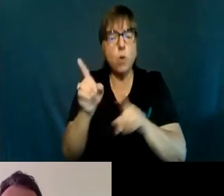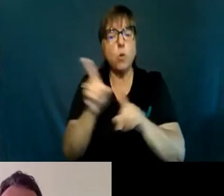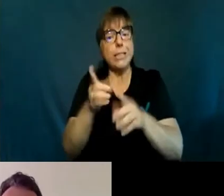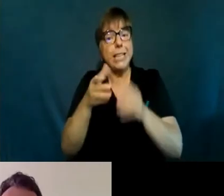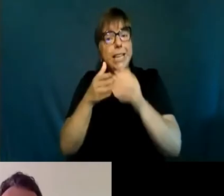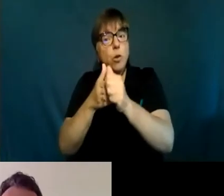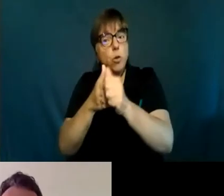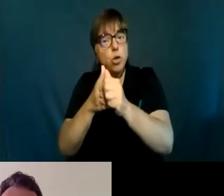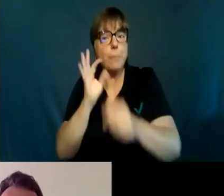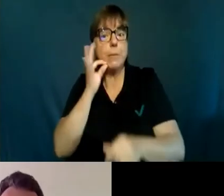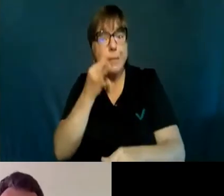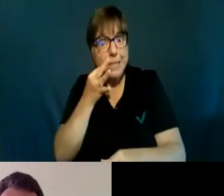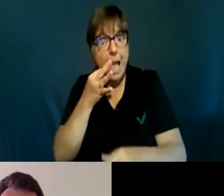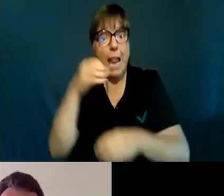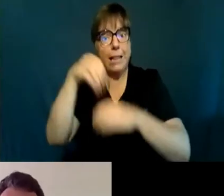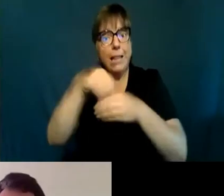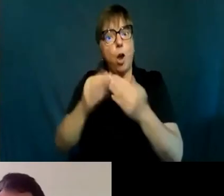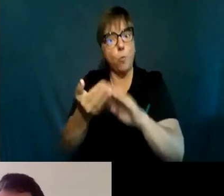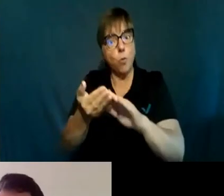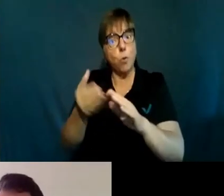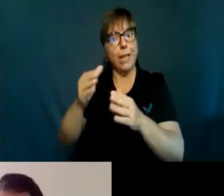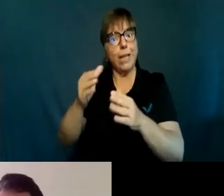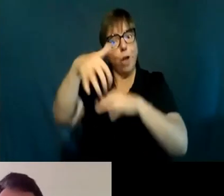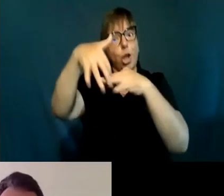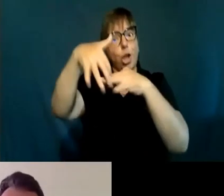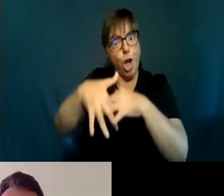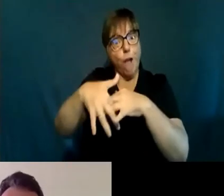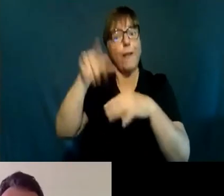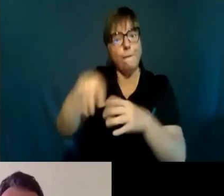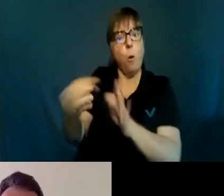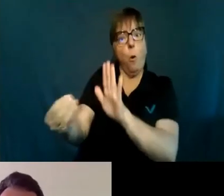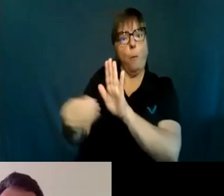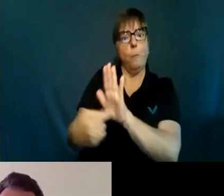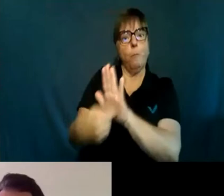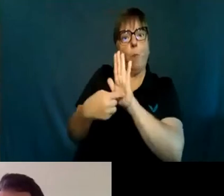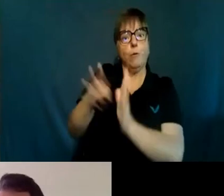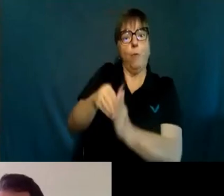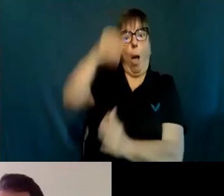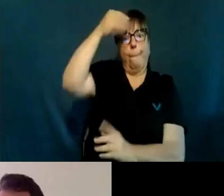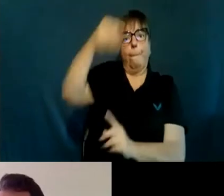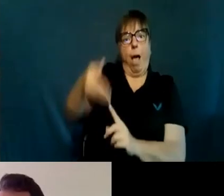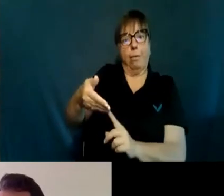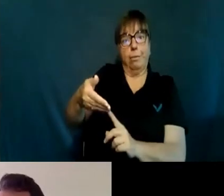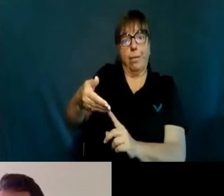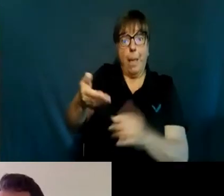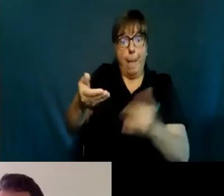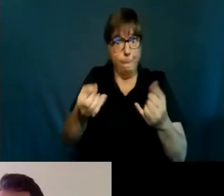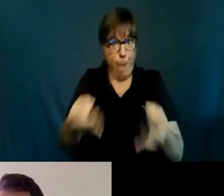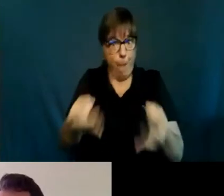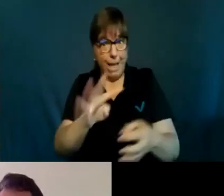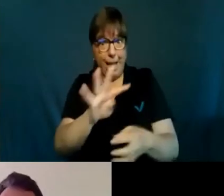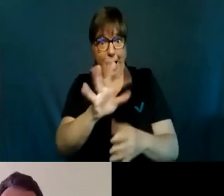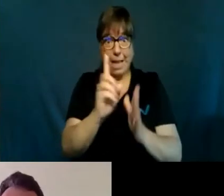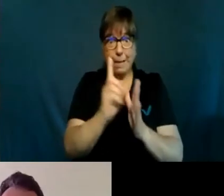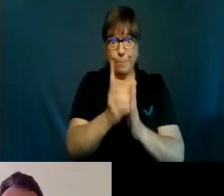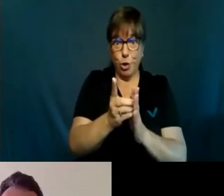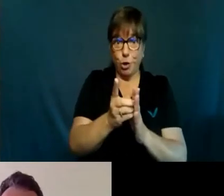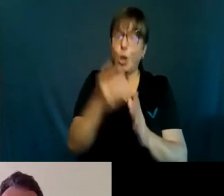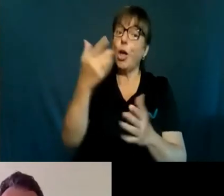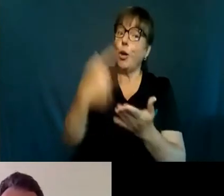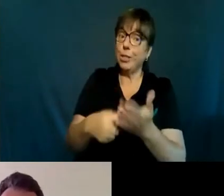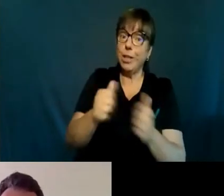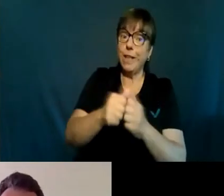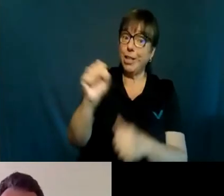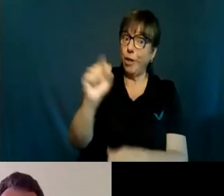Indigenous communities where we should learn everything. During the next 25 minutes, we have the great honor to discuss with Sophie Theriot. Bonjour, Sophie.